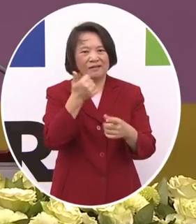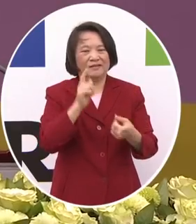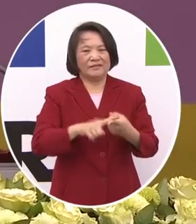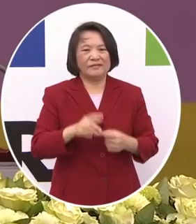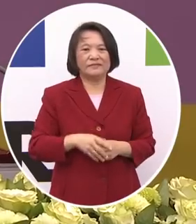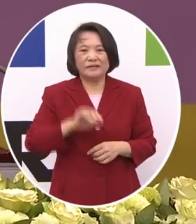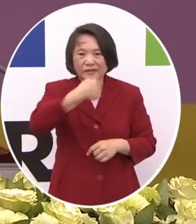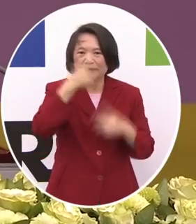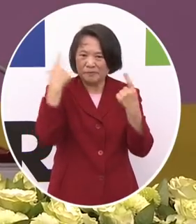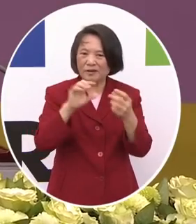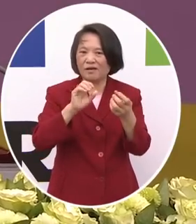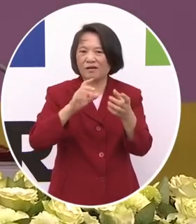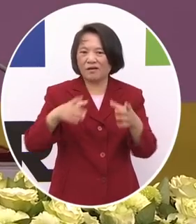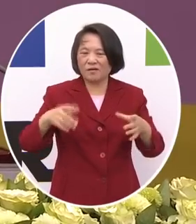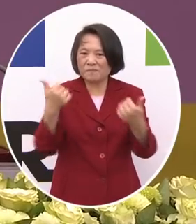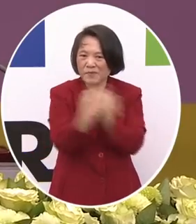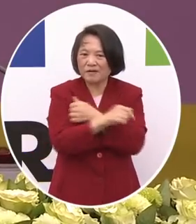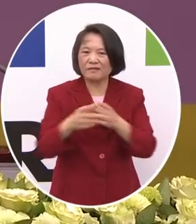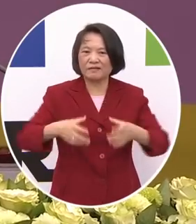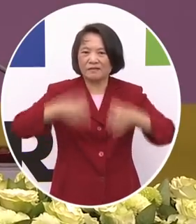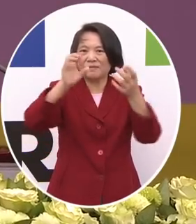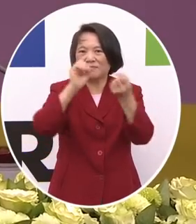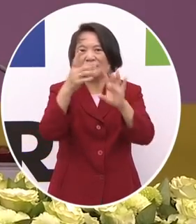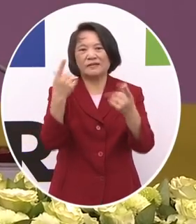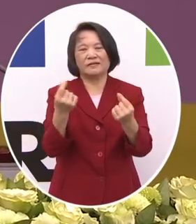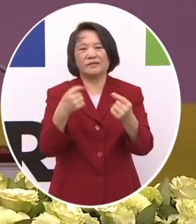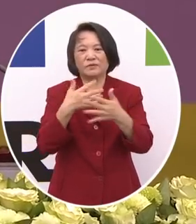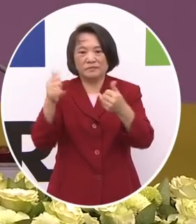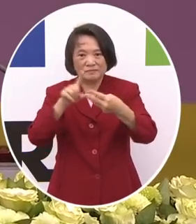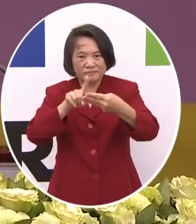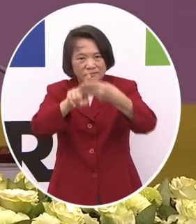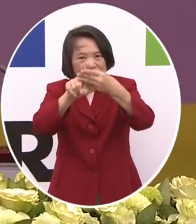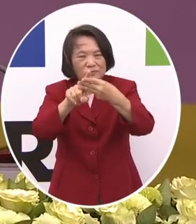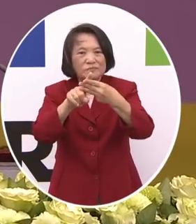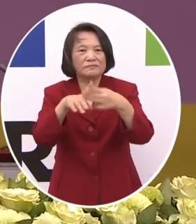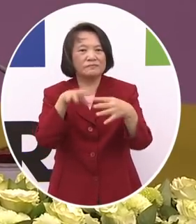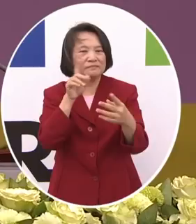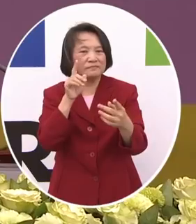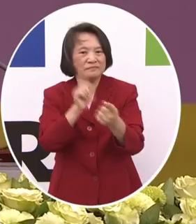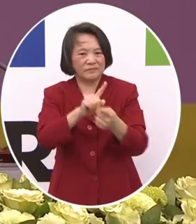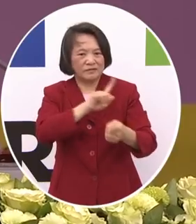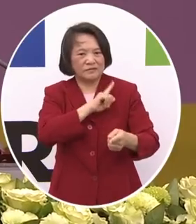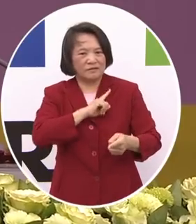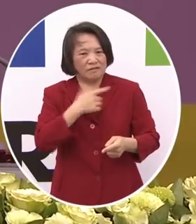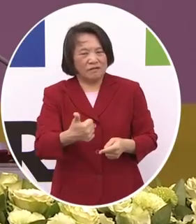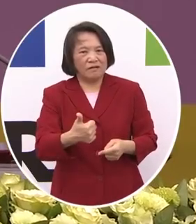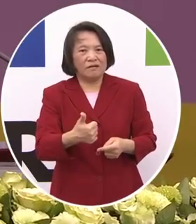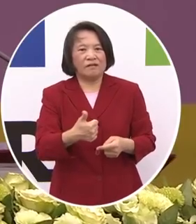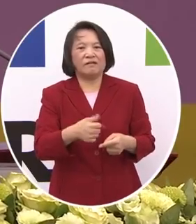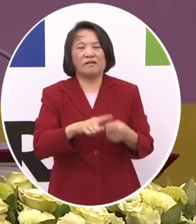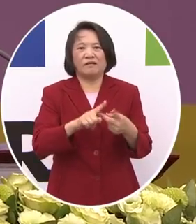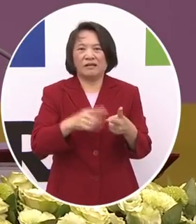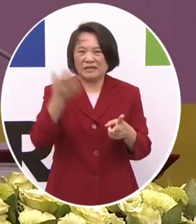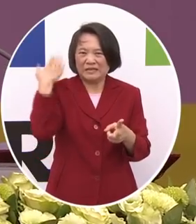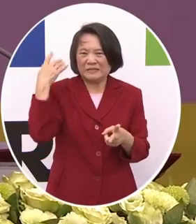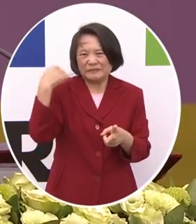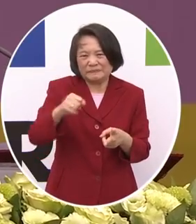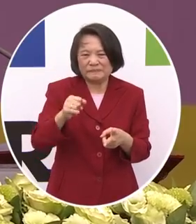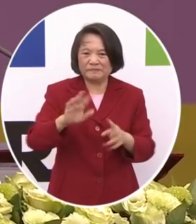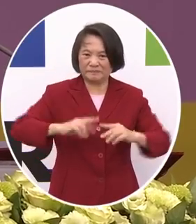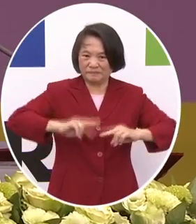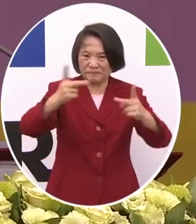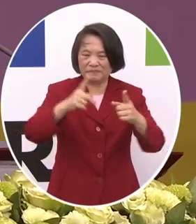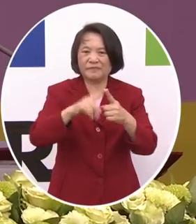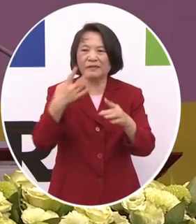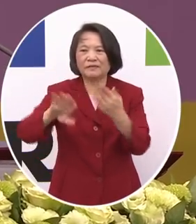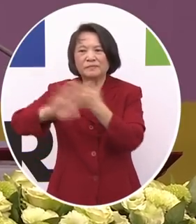灯塔，我们的民主转型不仅照亮了自己曾经走过的黑暗，也为所有追求